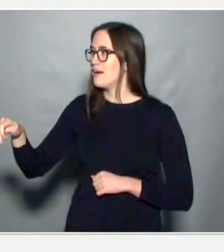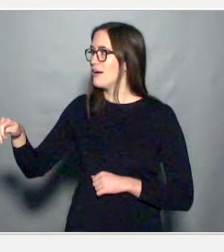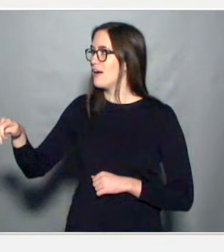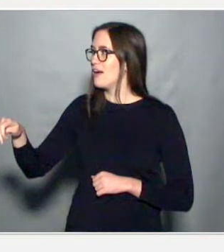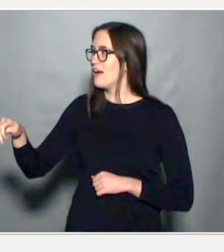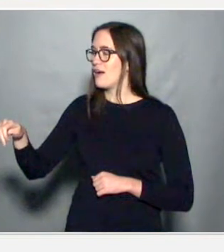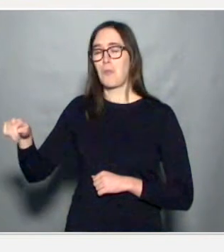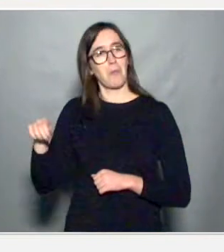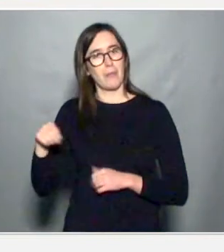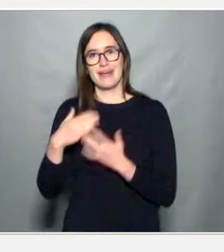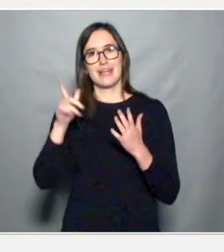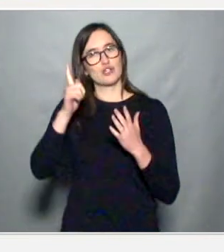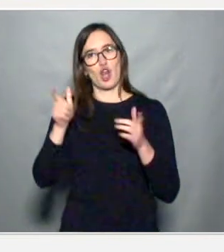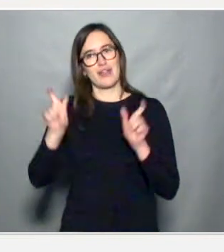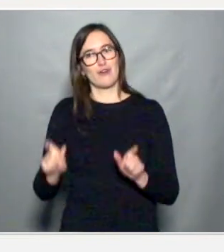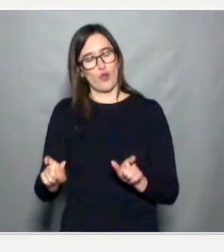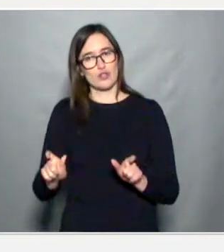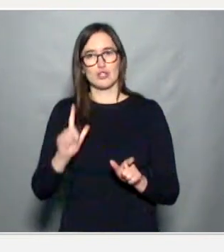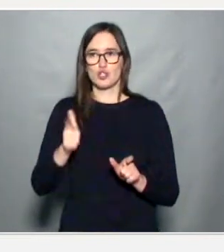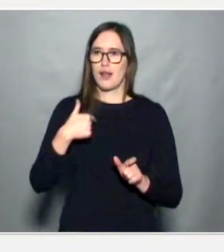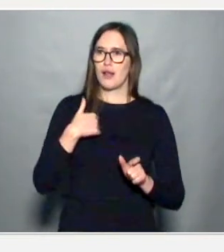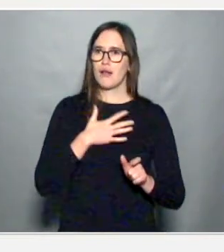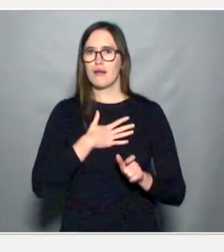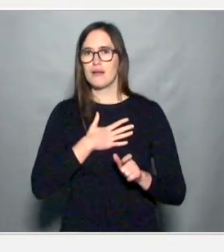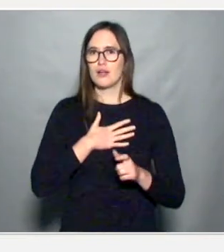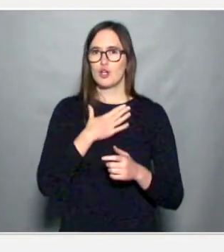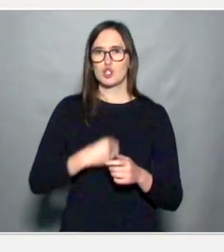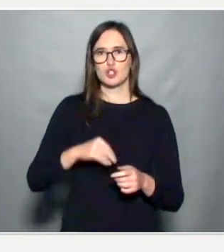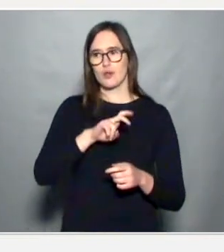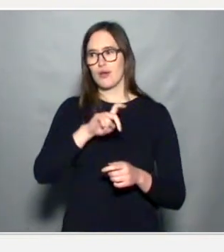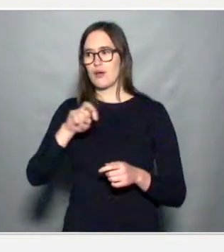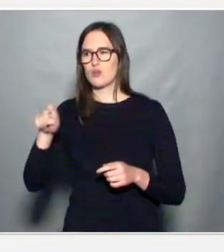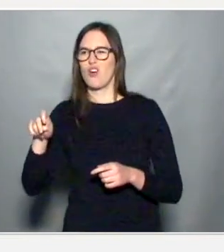Det är inte av nervositet. Jag blir uttråkad snabbt, så jag går tillbaks.